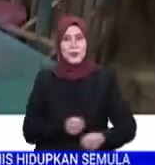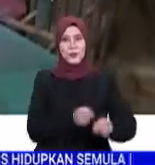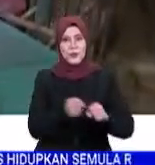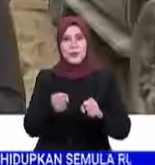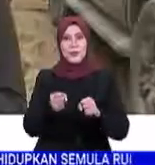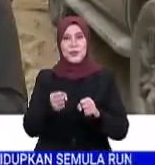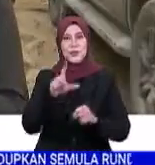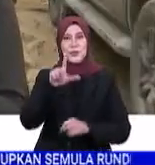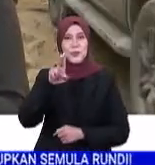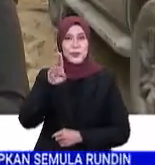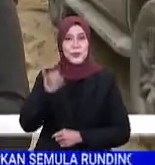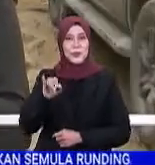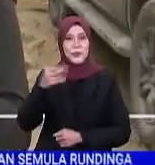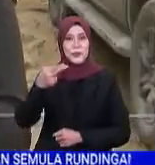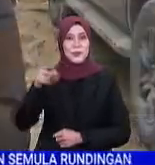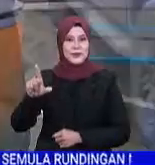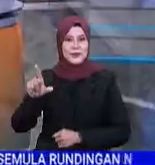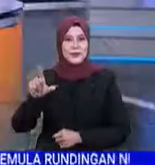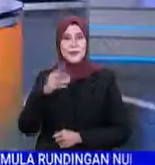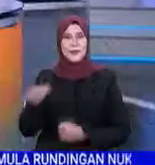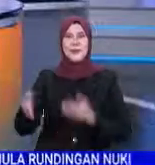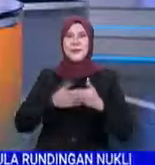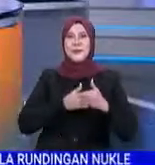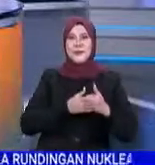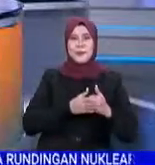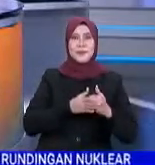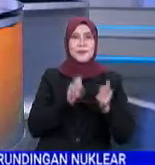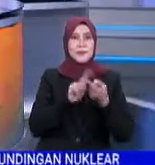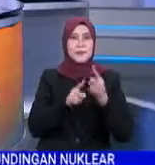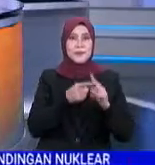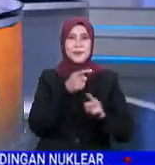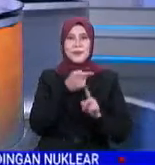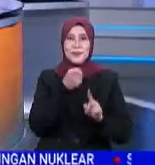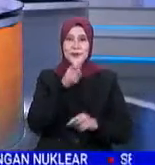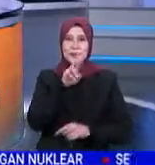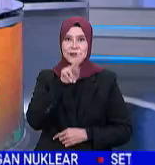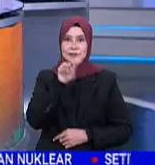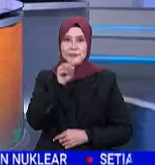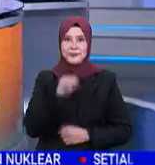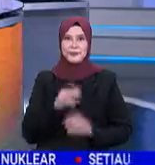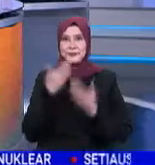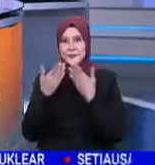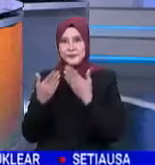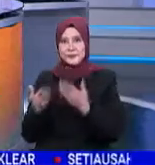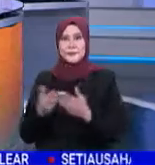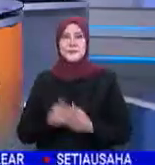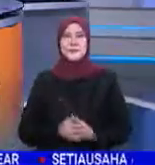Selangor. Kembali kepada rakan setugas di Angkasa Puri. Terima kasih, Asbah.